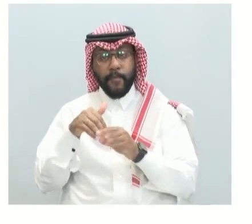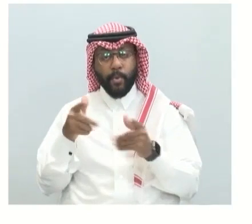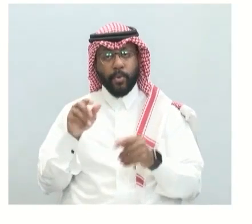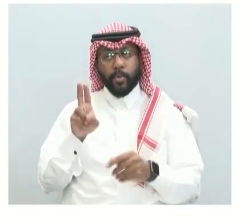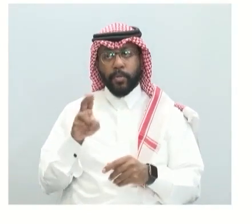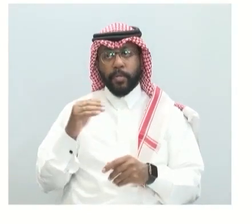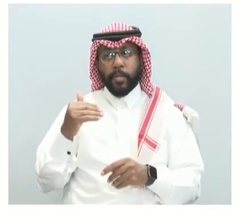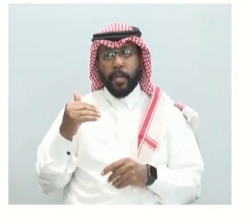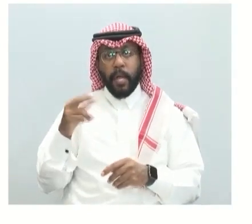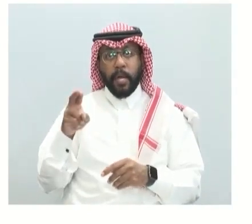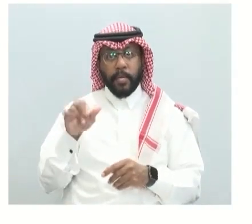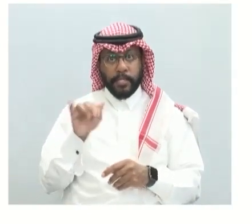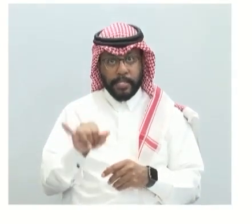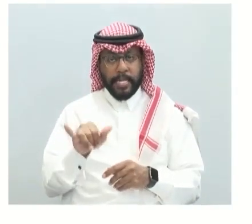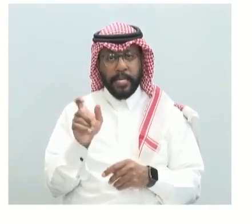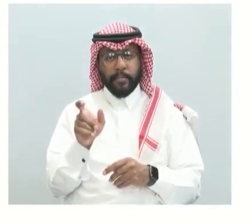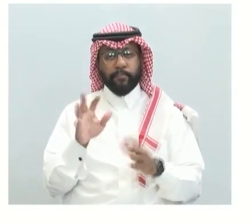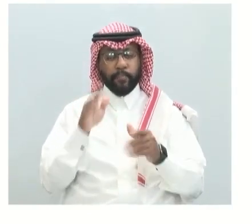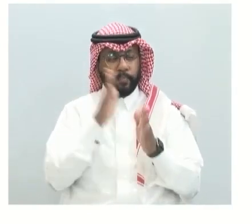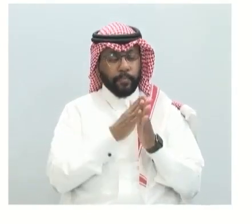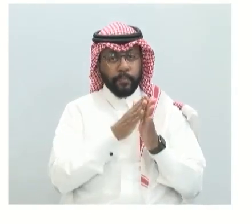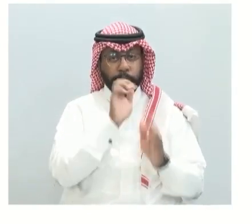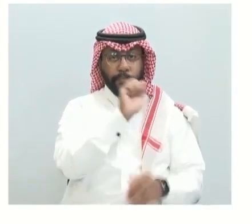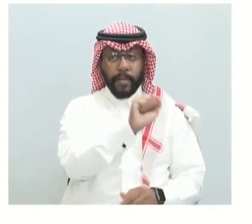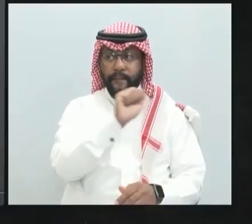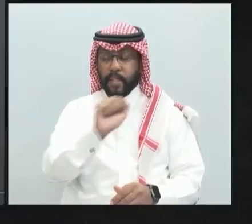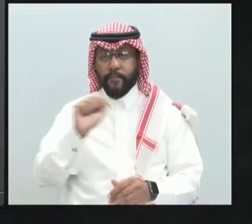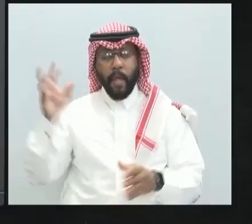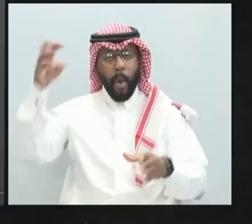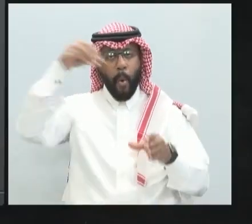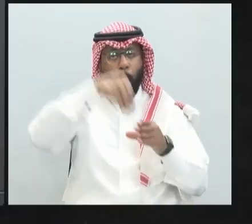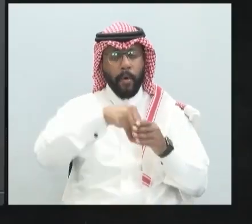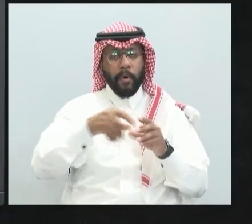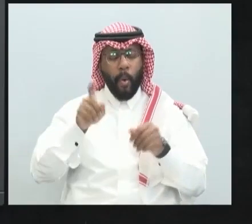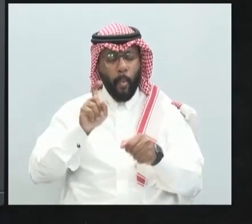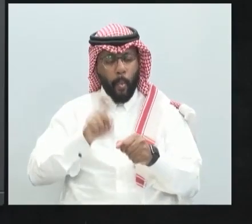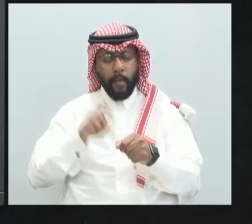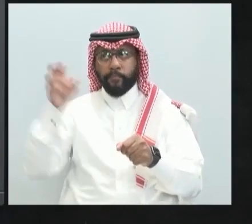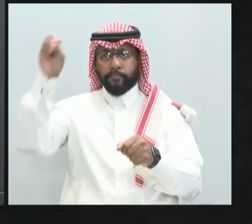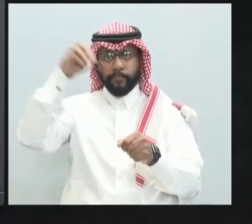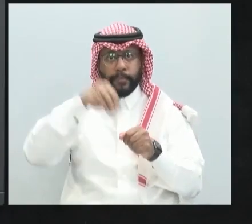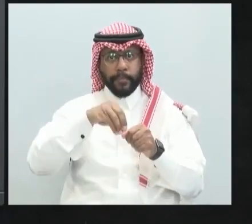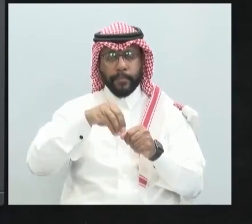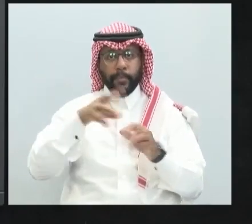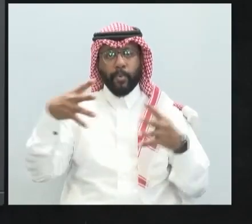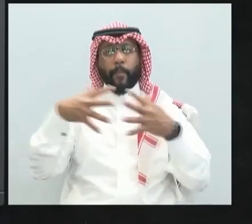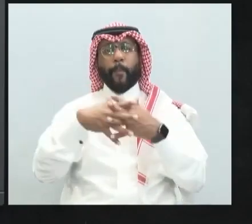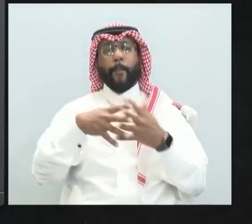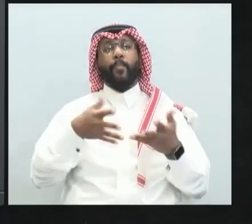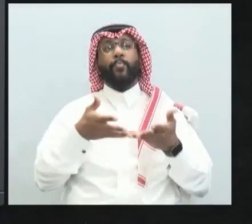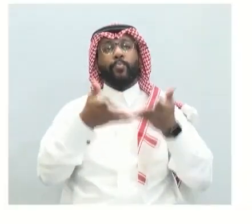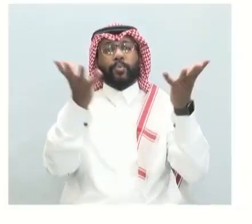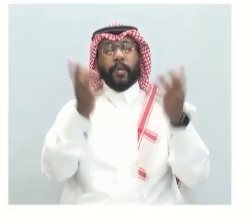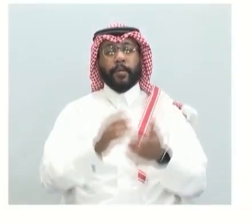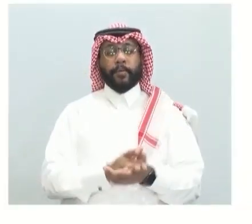عاده نحتاج الى ان تكون لدينا نقوم اولا بتحميلها ومن ثم برفعها لعمل المشاركه